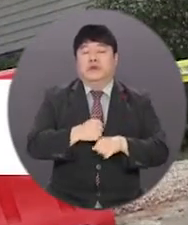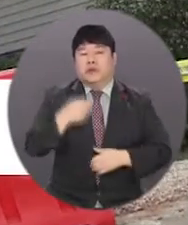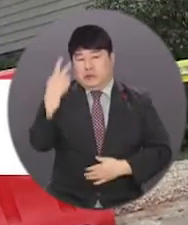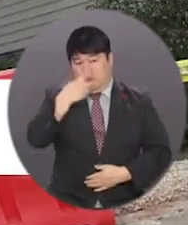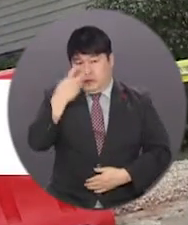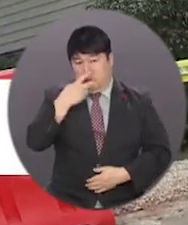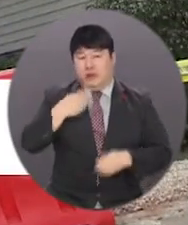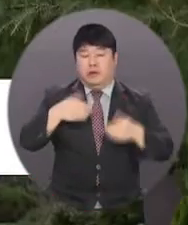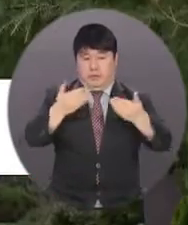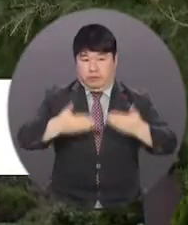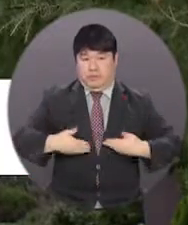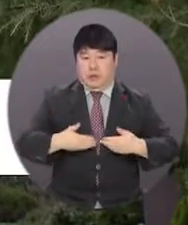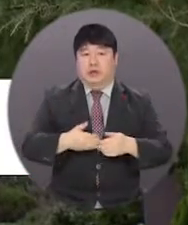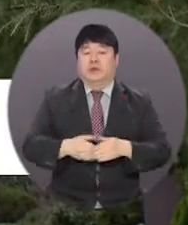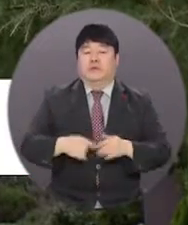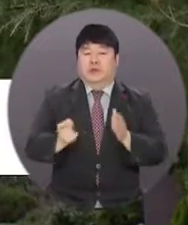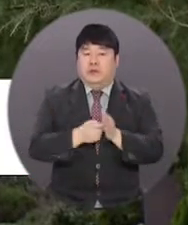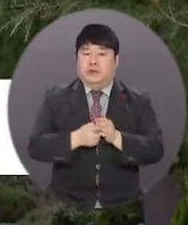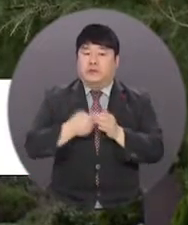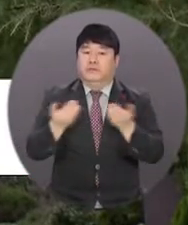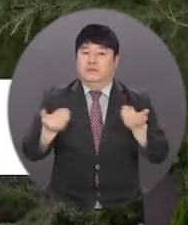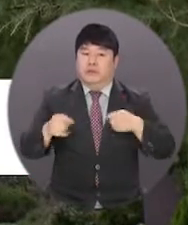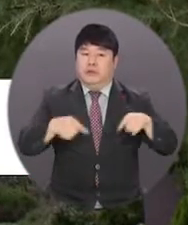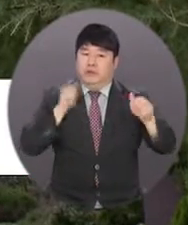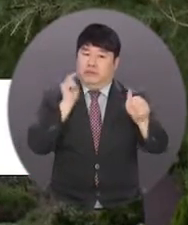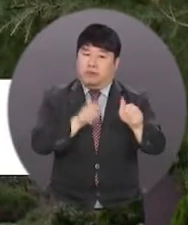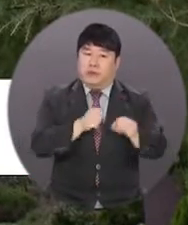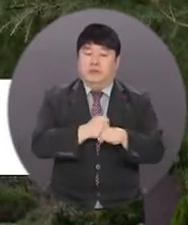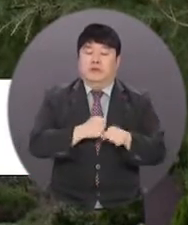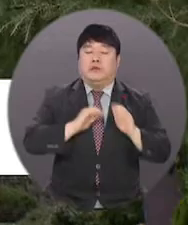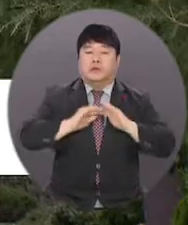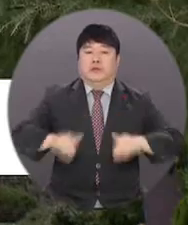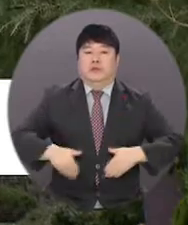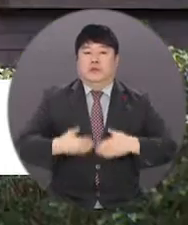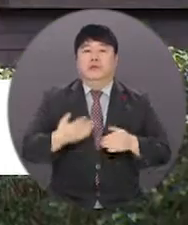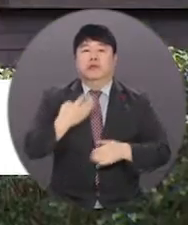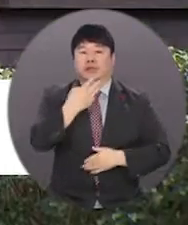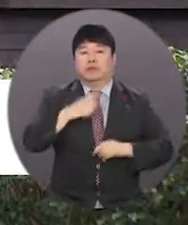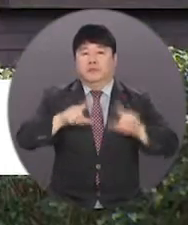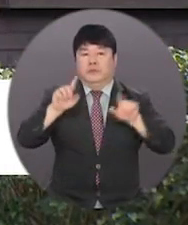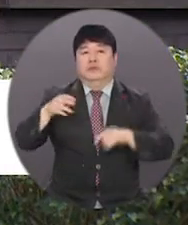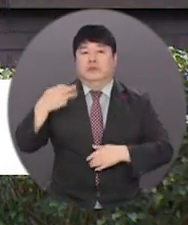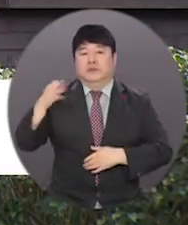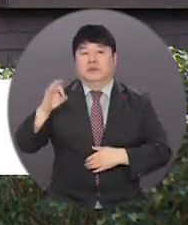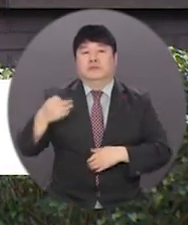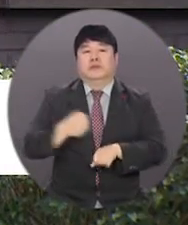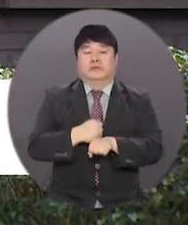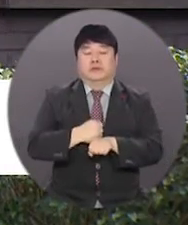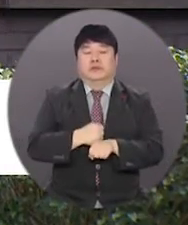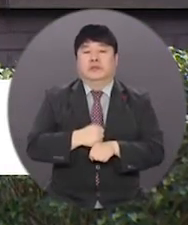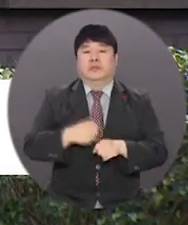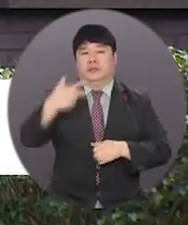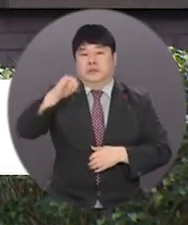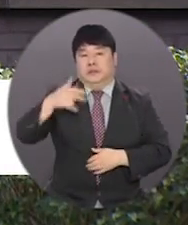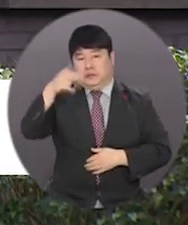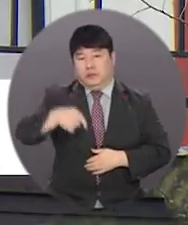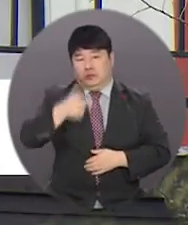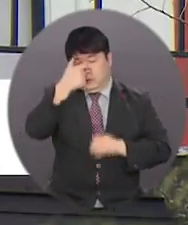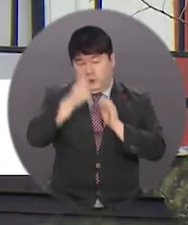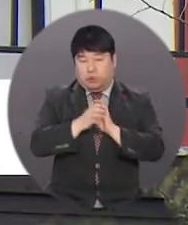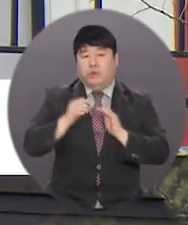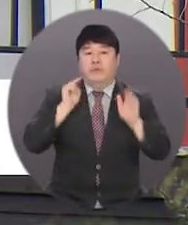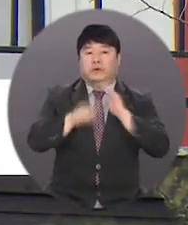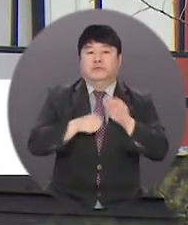받으라고 긴급행정명령을 내렸습니다. 전라남도는 지난 3일부터 10일까지 진주기도원을 방문한 것으로 확인된